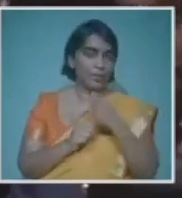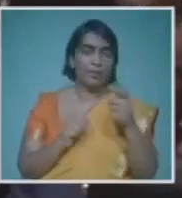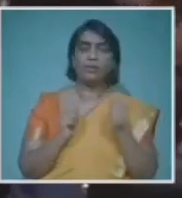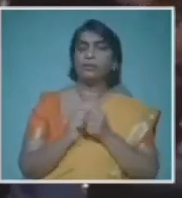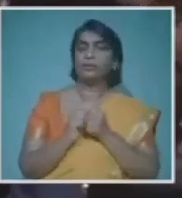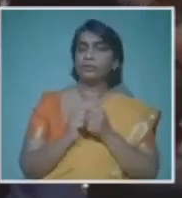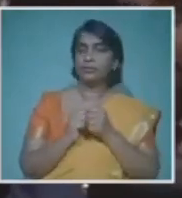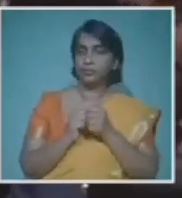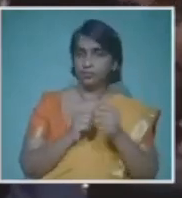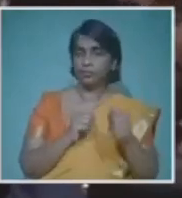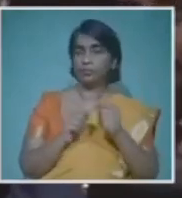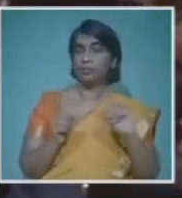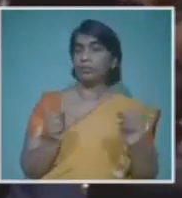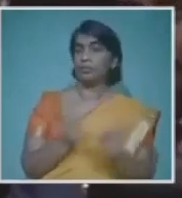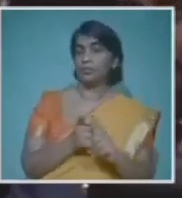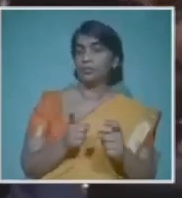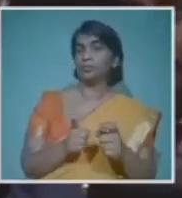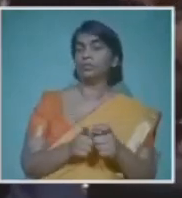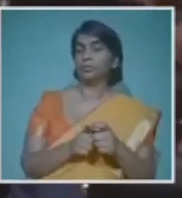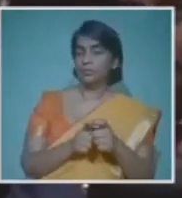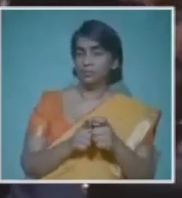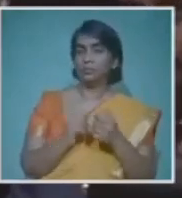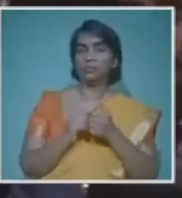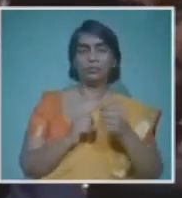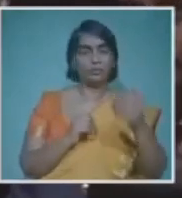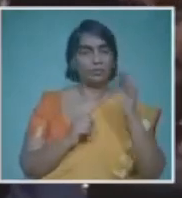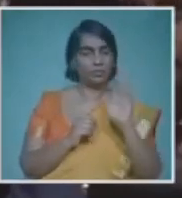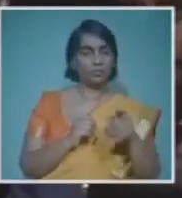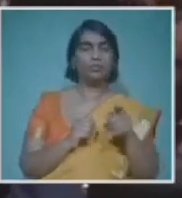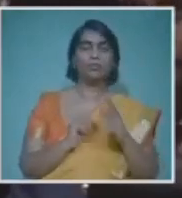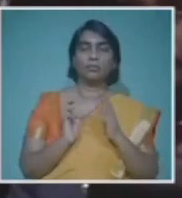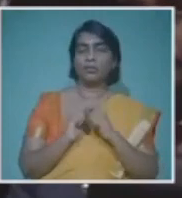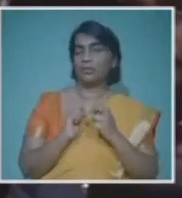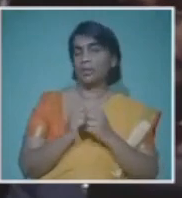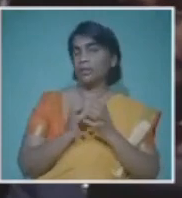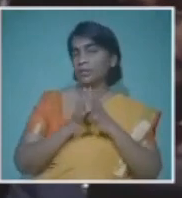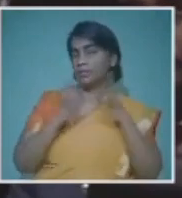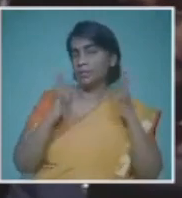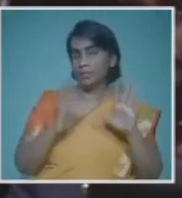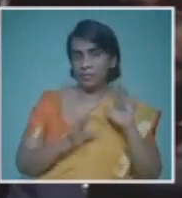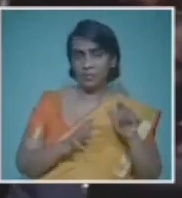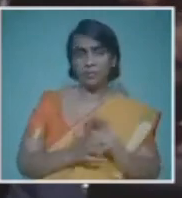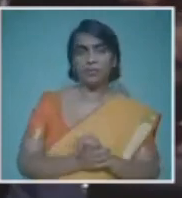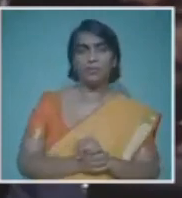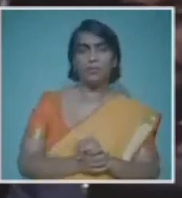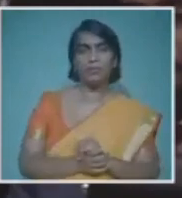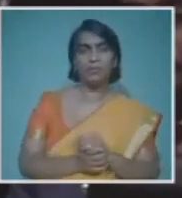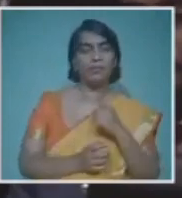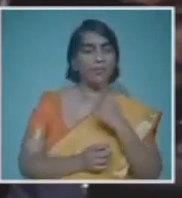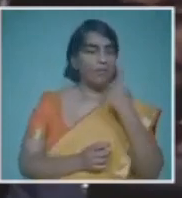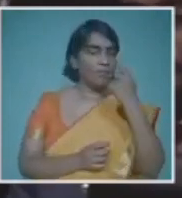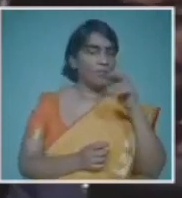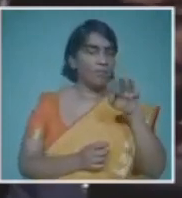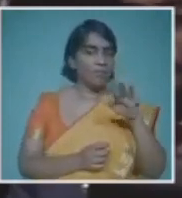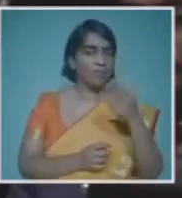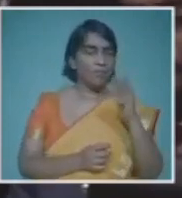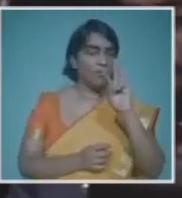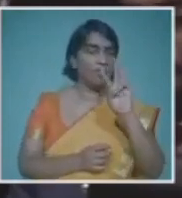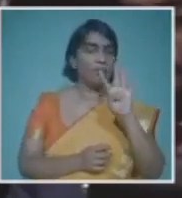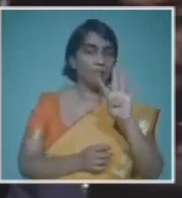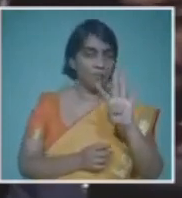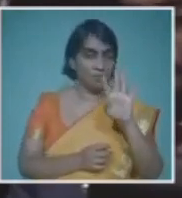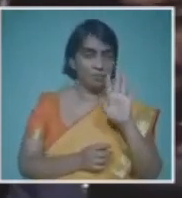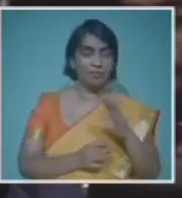දේවල්, ප්‍රචණ්ඩව හැසිරීම වගේ දේවල් නිසා ඉතා බරපතල තත්ත්වයක් පවතිනවා. එදාස් නමසය තිස් අතර